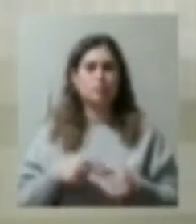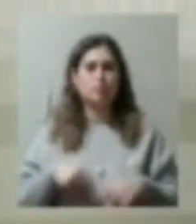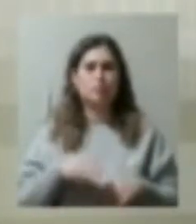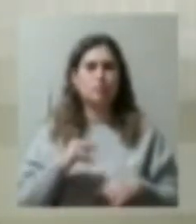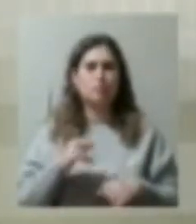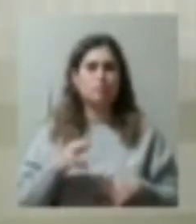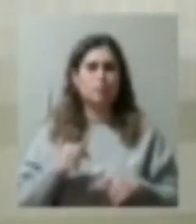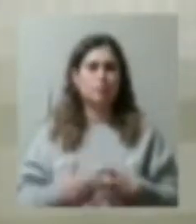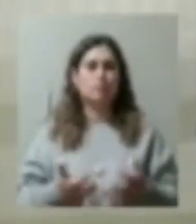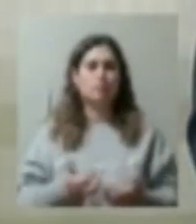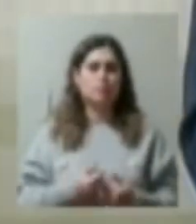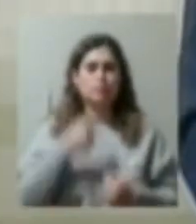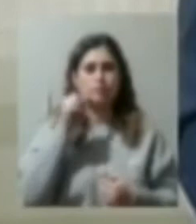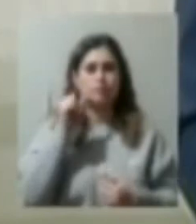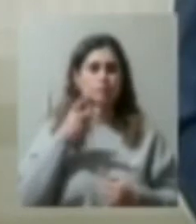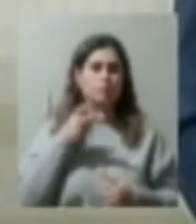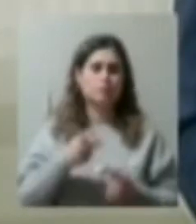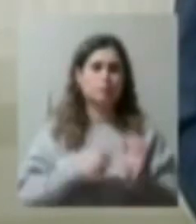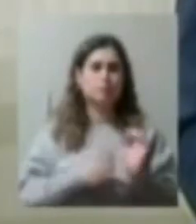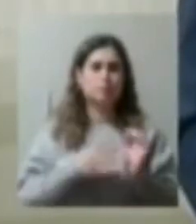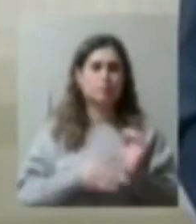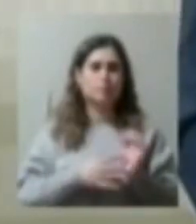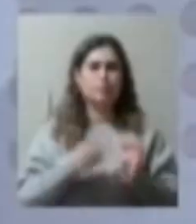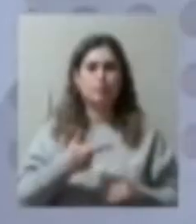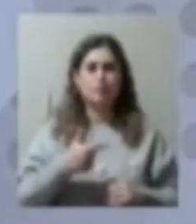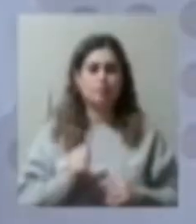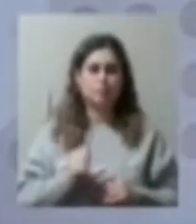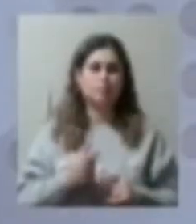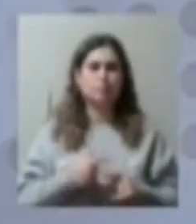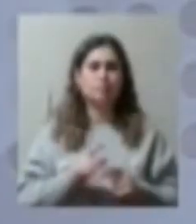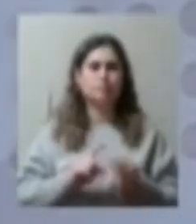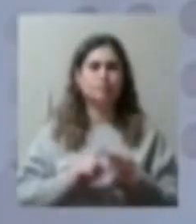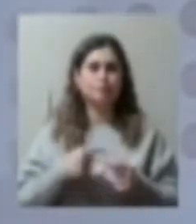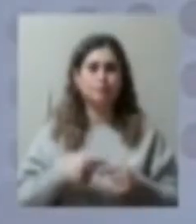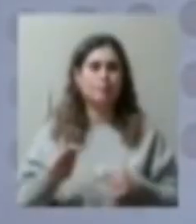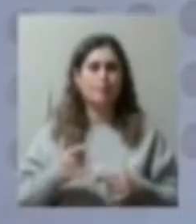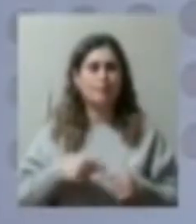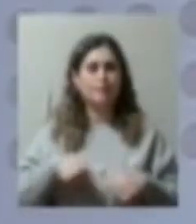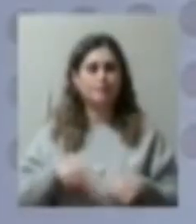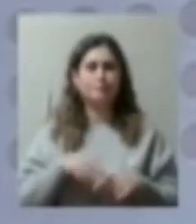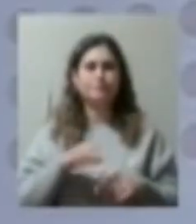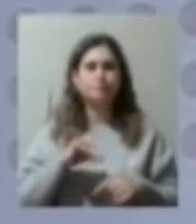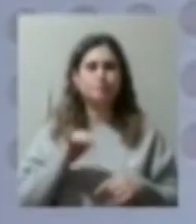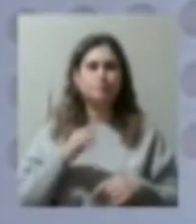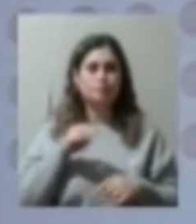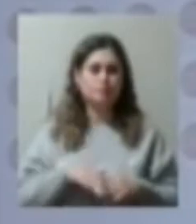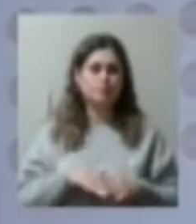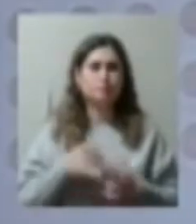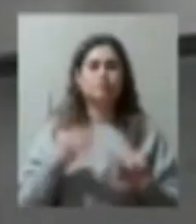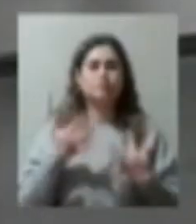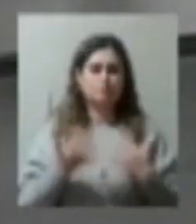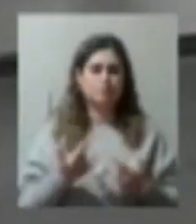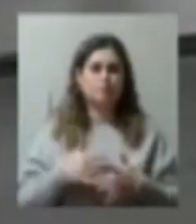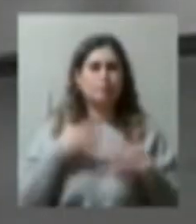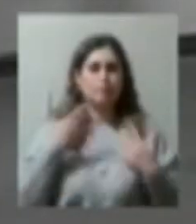громада отримала вчора 2692 гектарі. Від чого це залежить? Від тих земель, які оточують населений пункт? Так. Да. Наскільки велике